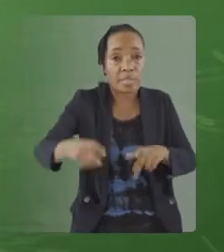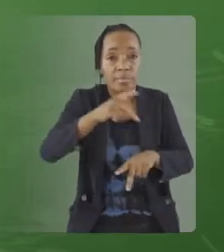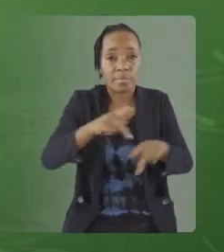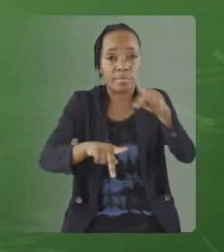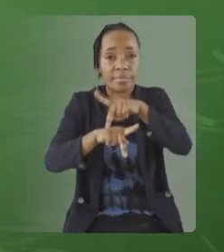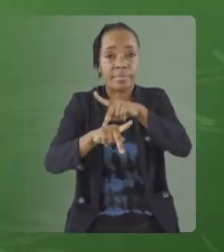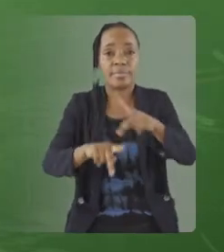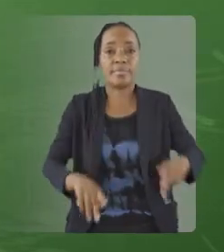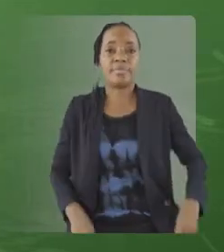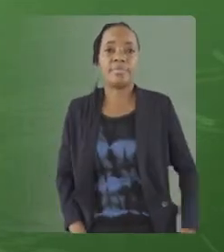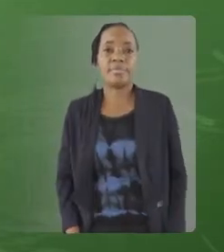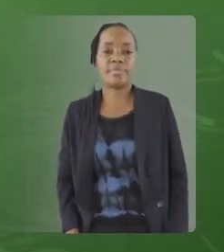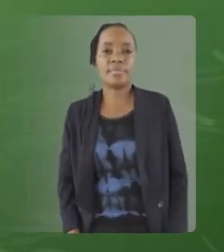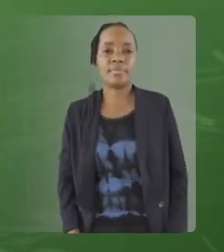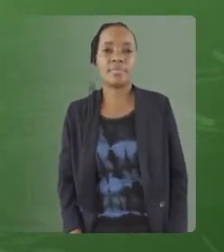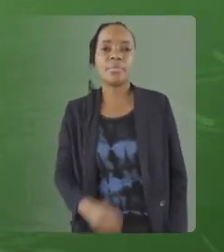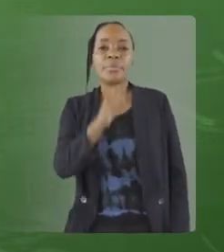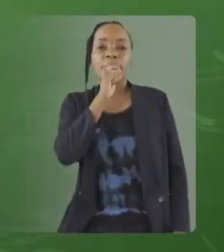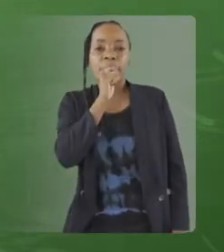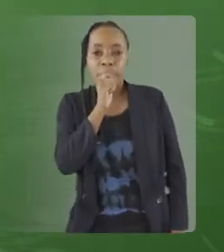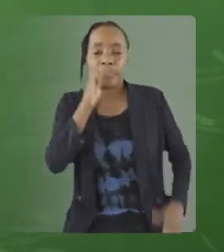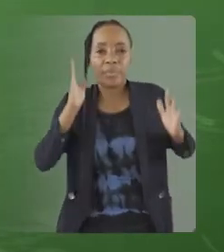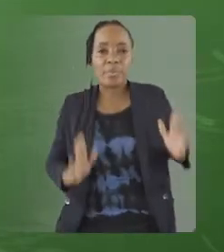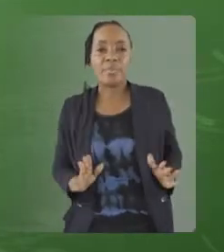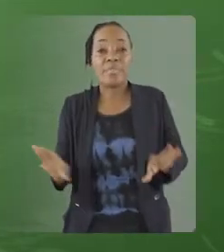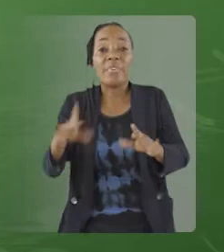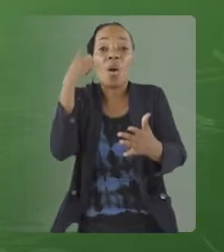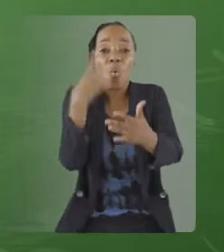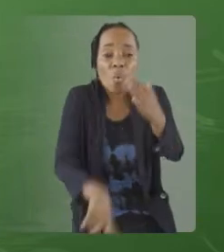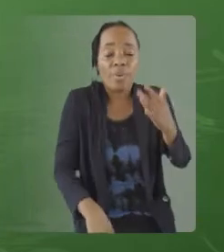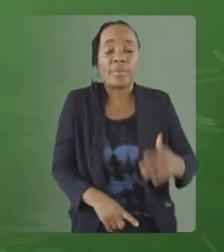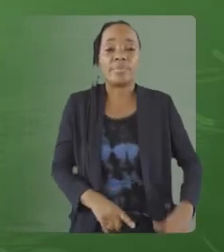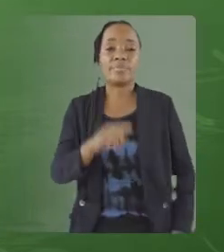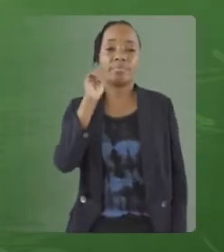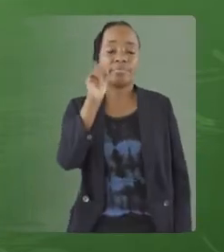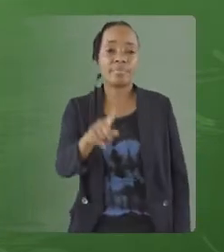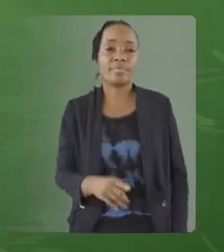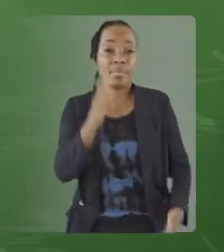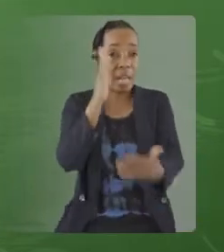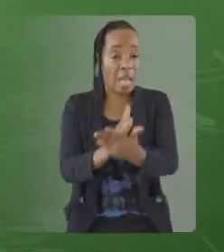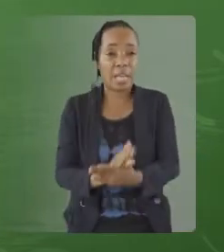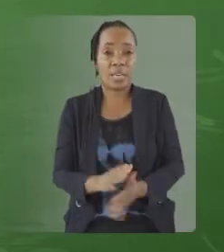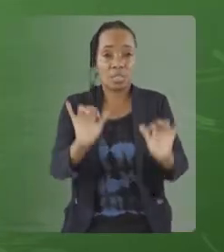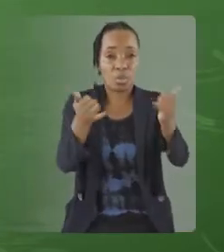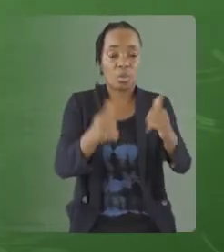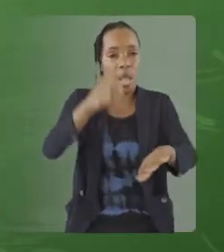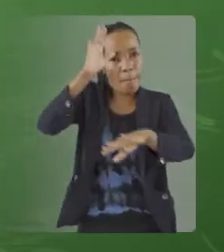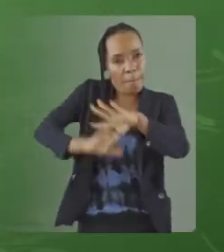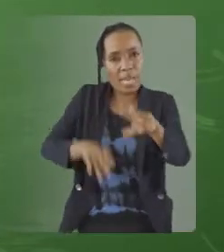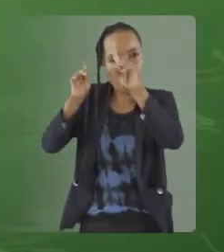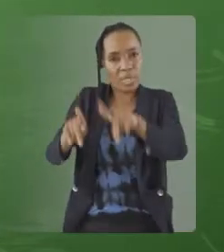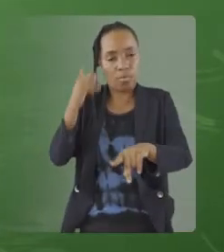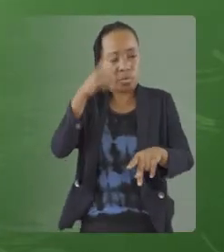genou. Et que fait l'arbitre? Il arrête le jeu et appelle les